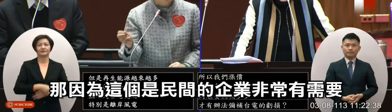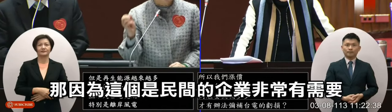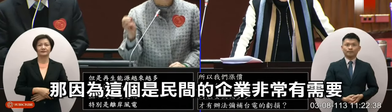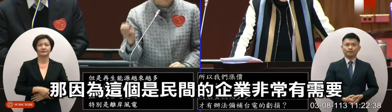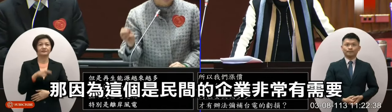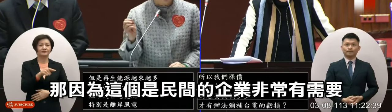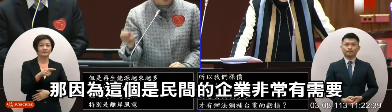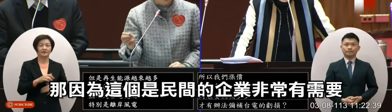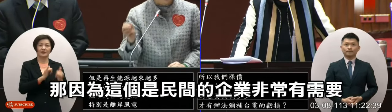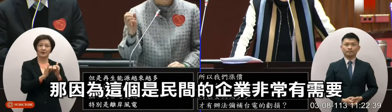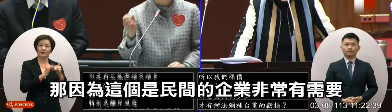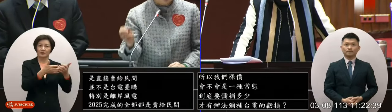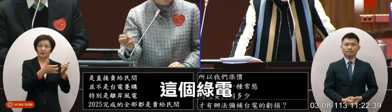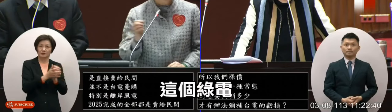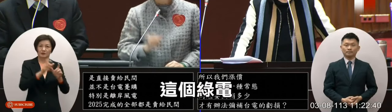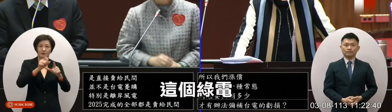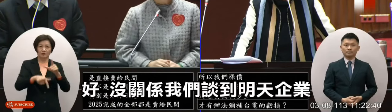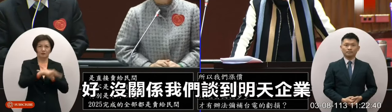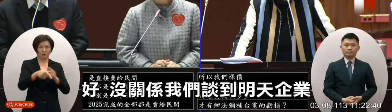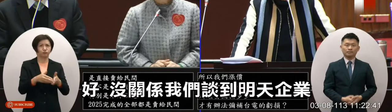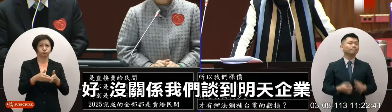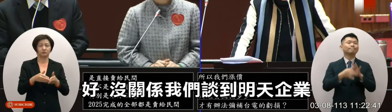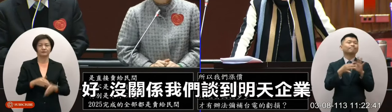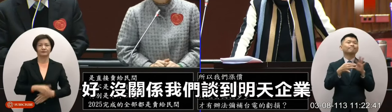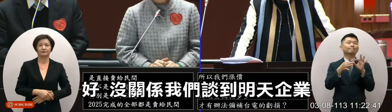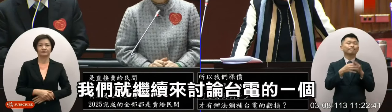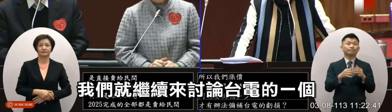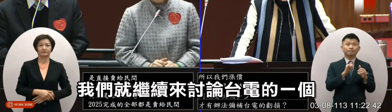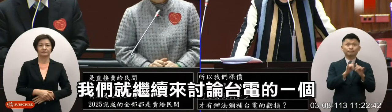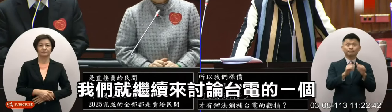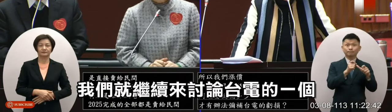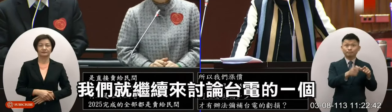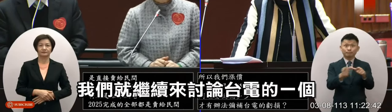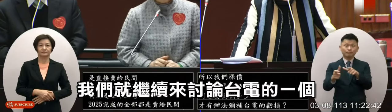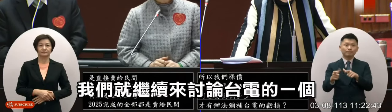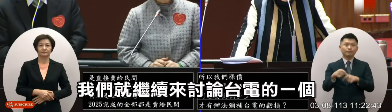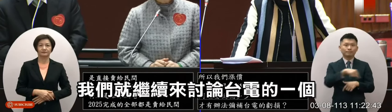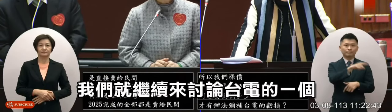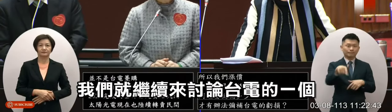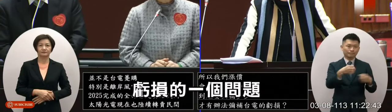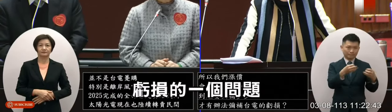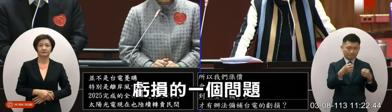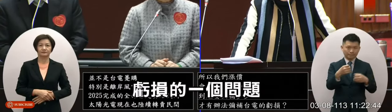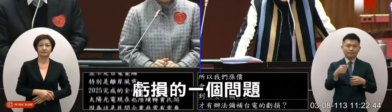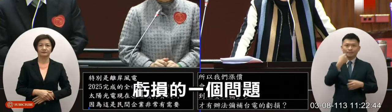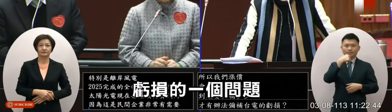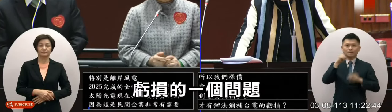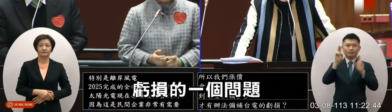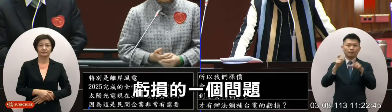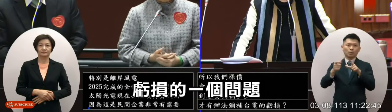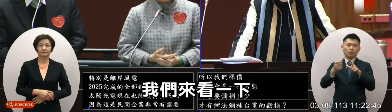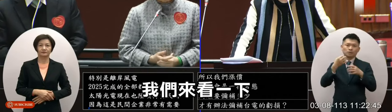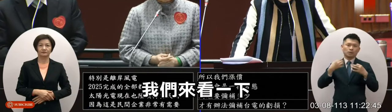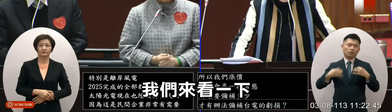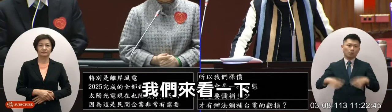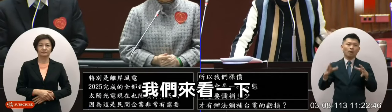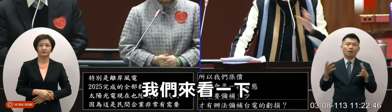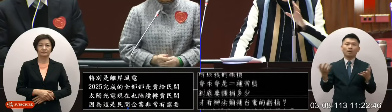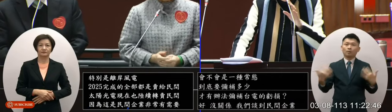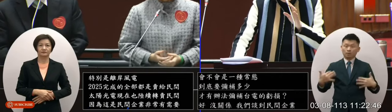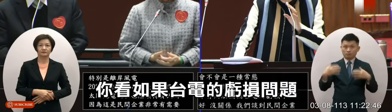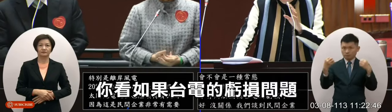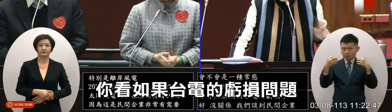的企业非常有需要。 好，没关系，我们谈到民间企业，我们就继续来讨论台电的一个亏损的一个问题哦。我们来看一